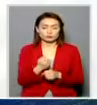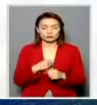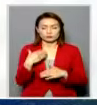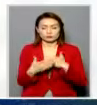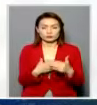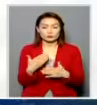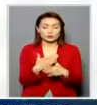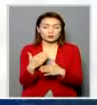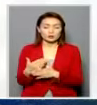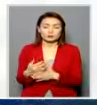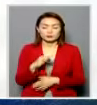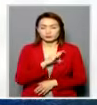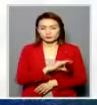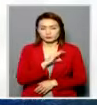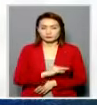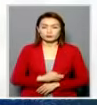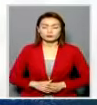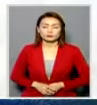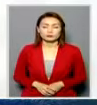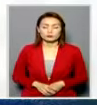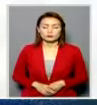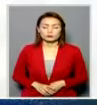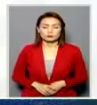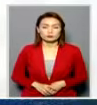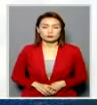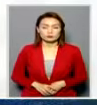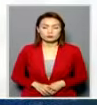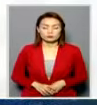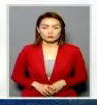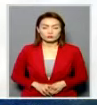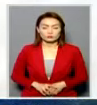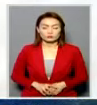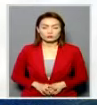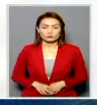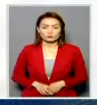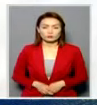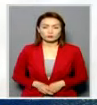позволить окружающим ее девушкам развиваться самостоятельно.